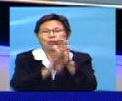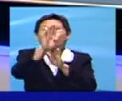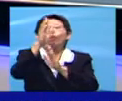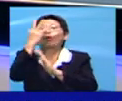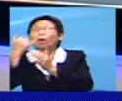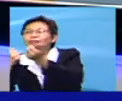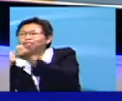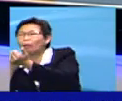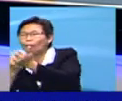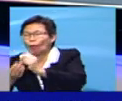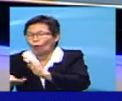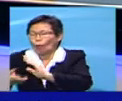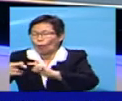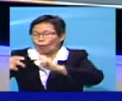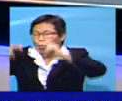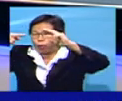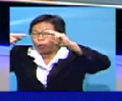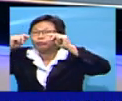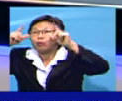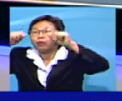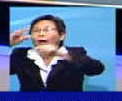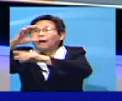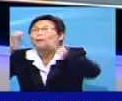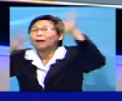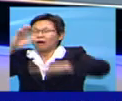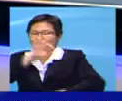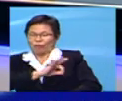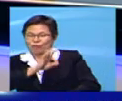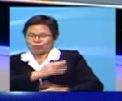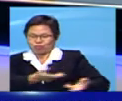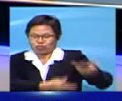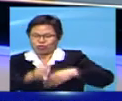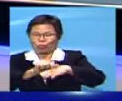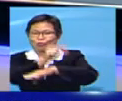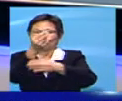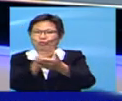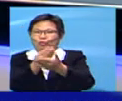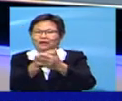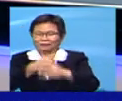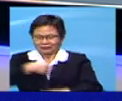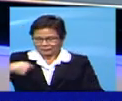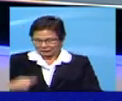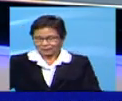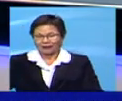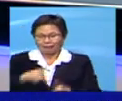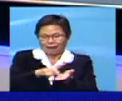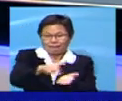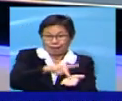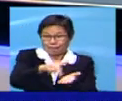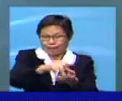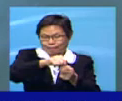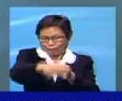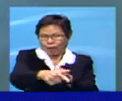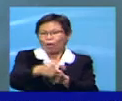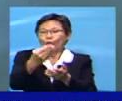disumbang peningkatan kesedaran dalam kalangan syarikat Malaysia terhadap manfaat transaksi menggunakan Renminbi. Tahun lalu, bayaran komersial